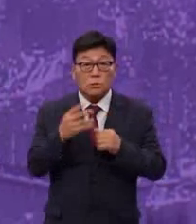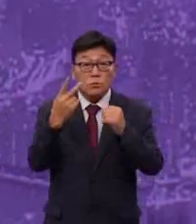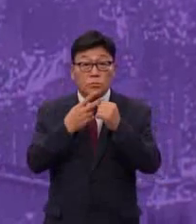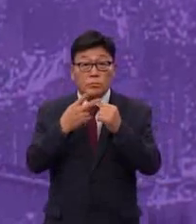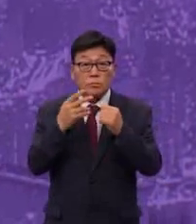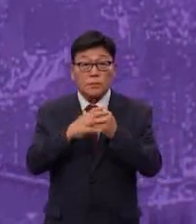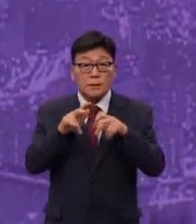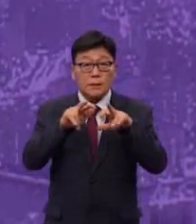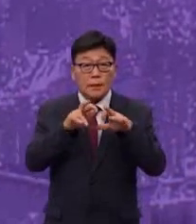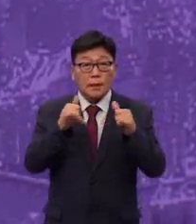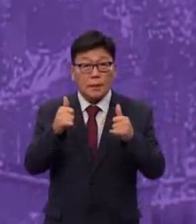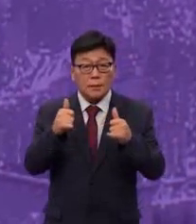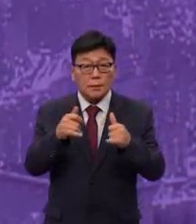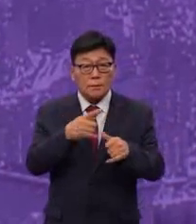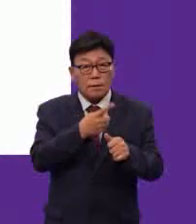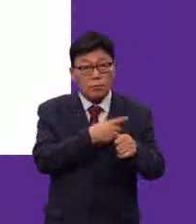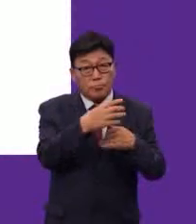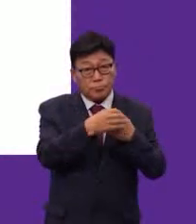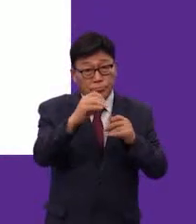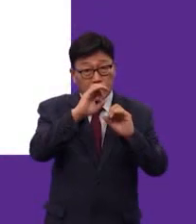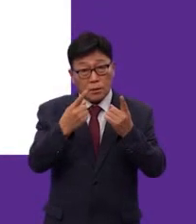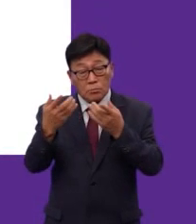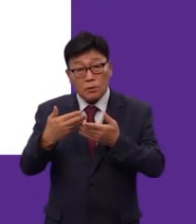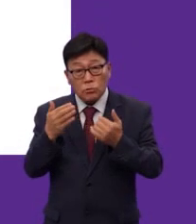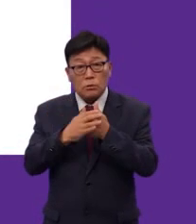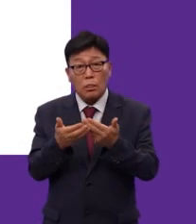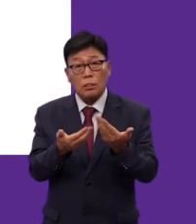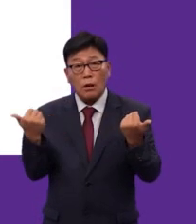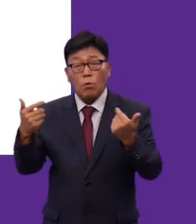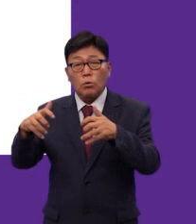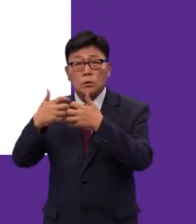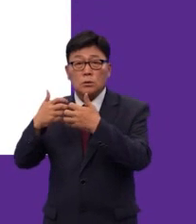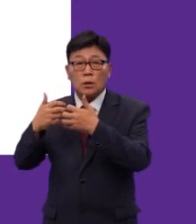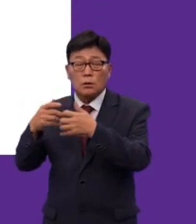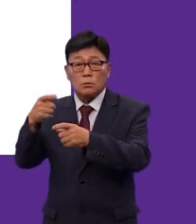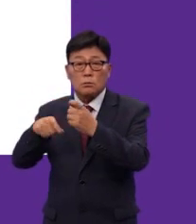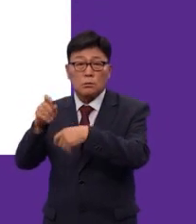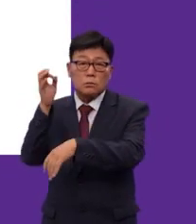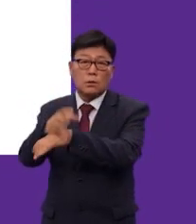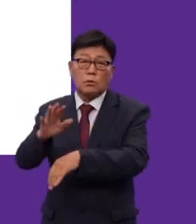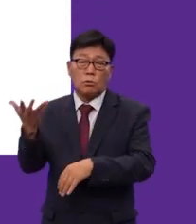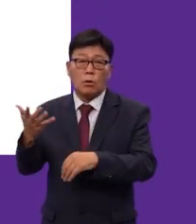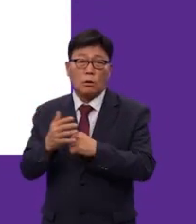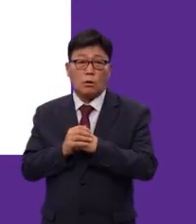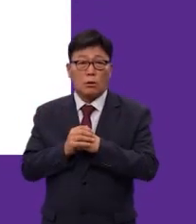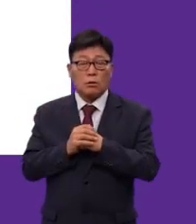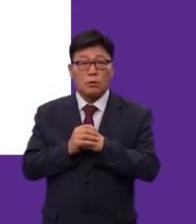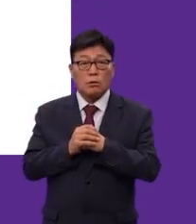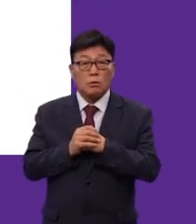번째로 장애인 하이패스 감면을 받기 위해서는 별도의 단말기를 추가로 구매를 해야 된다라는